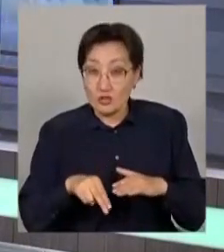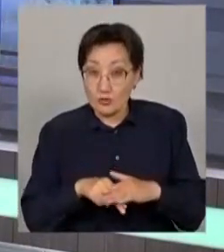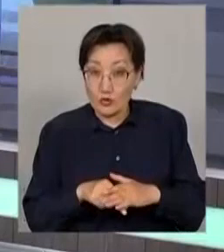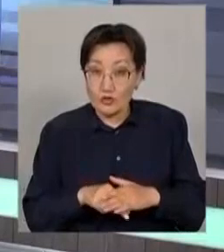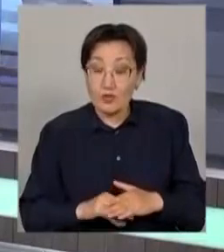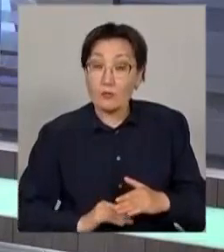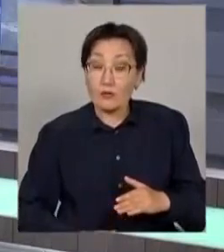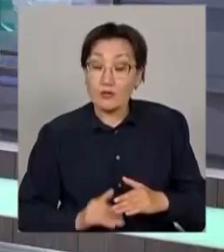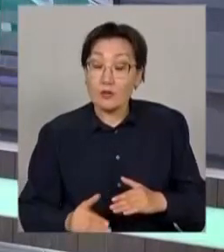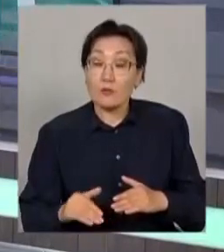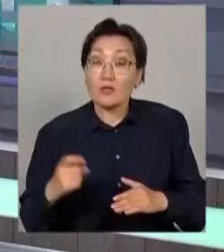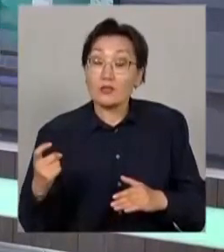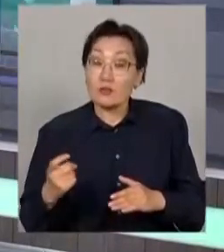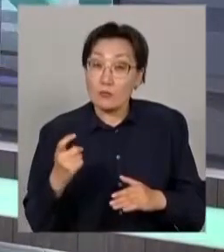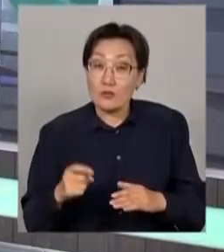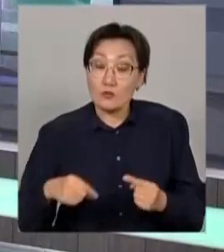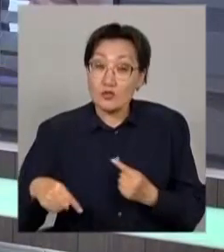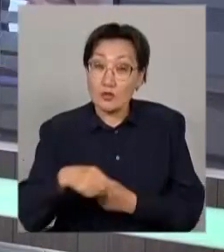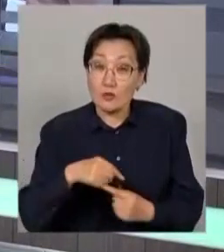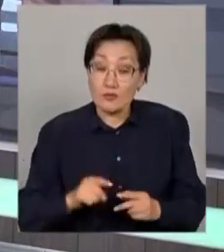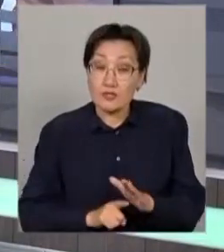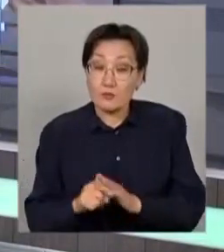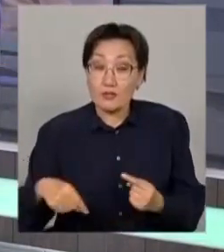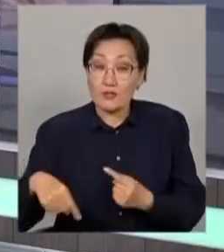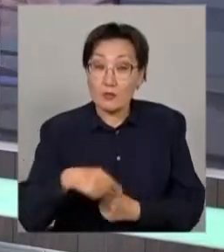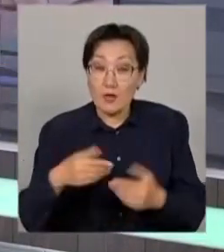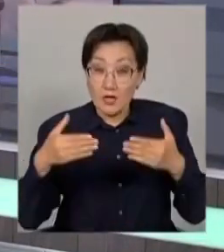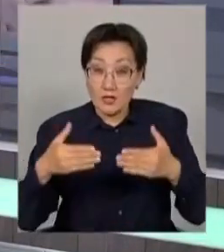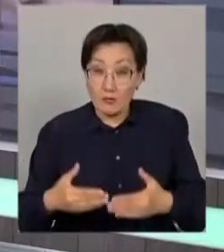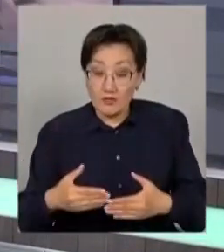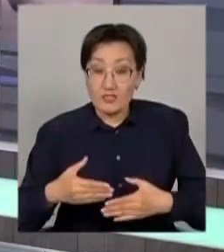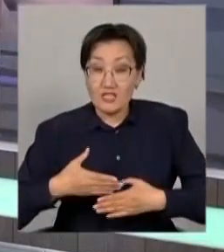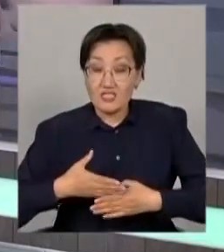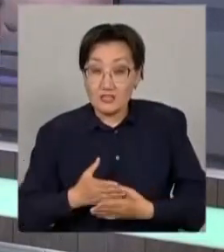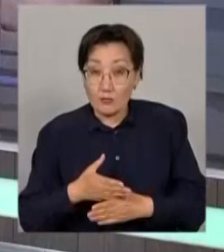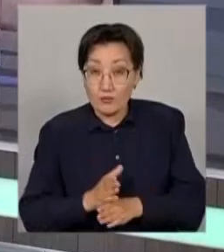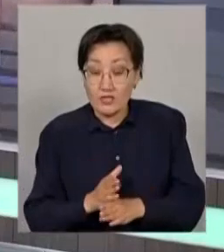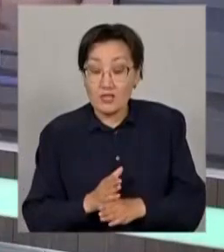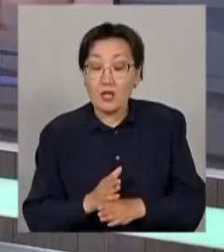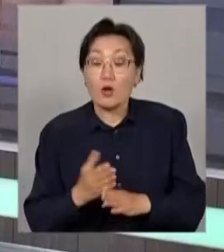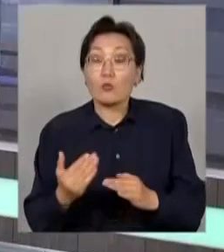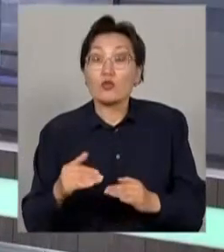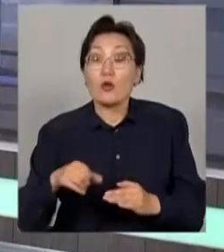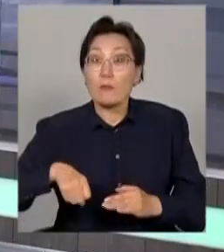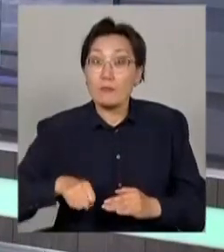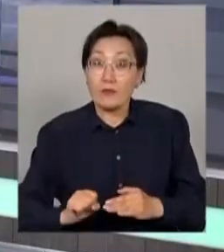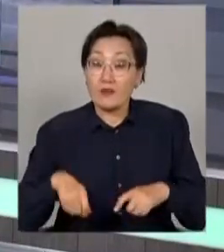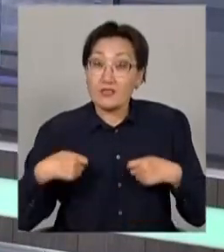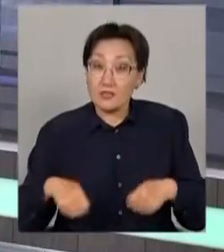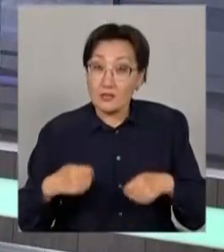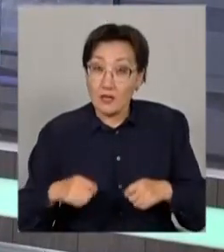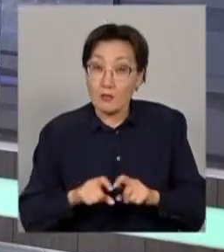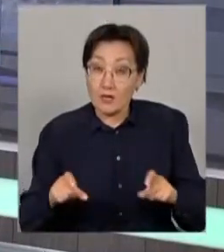өтіп кеткен. Көпшіліктің айтуынша бизнесін дөңгелеткен кәсіпкер қабырғаларды қиратып, бұл жерді сырақанаға айналдырыпты. Тіпті